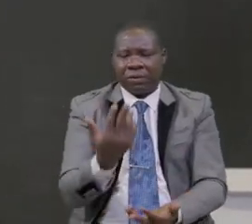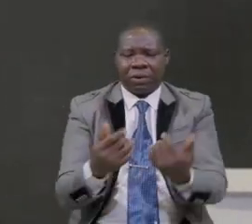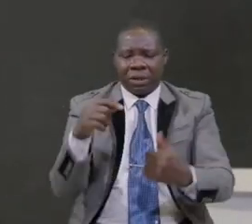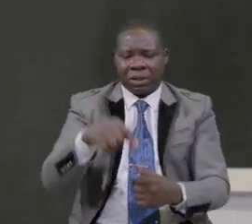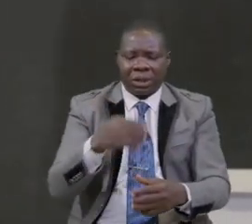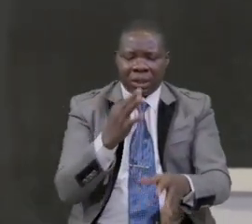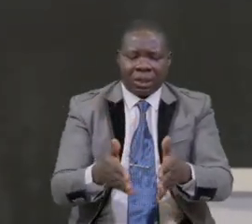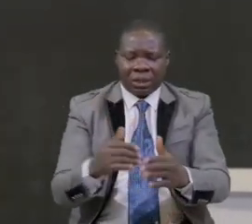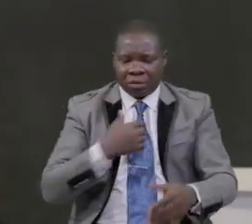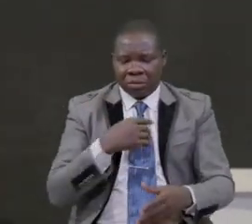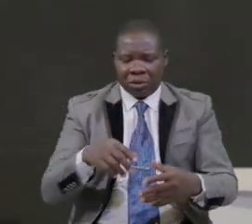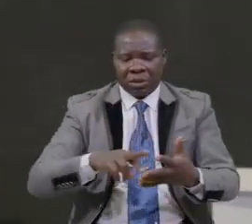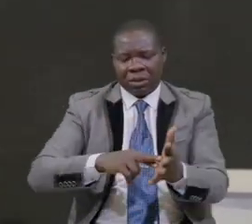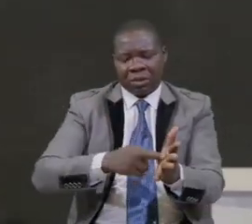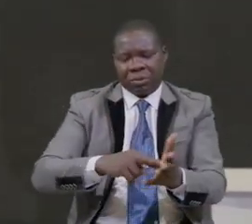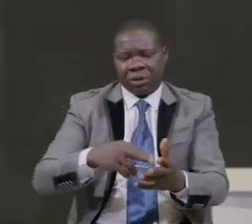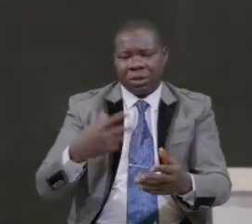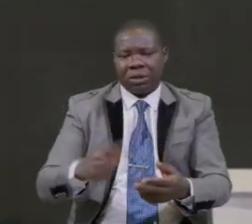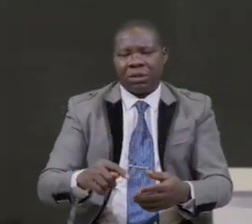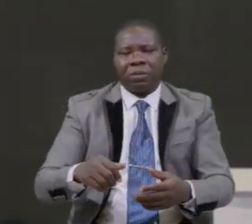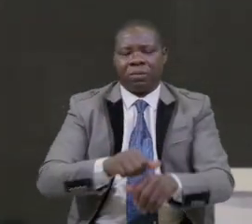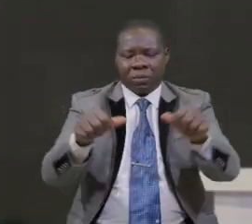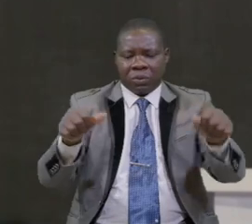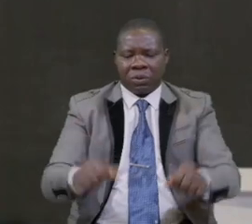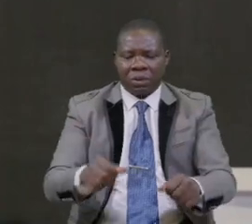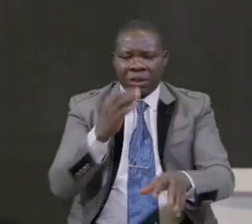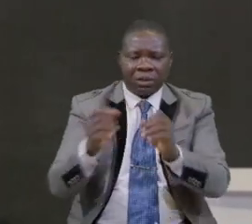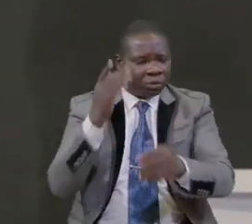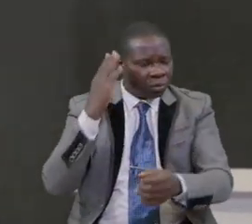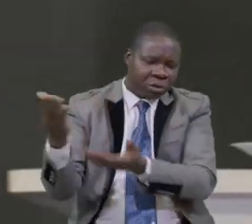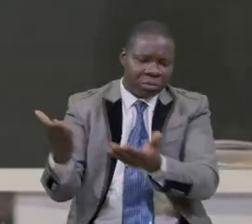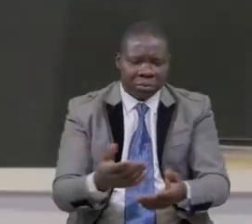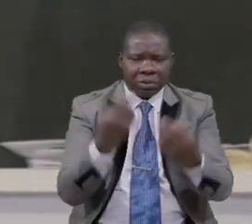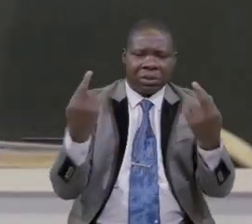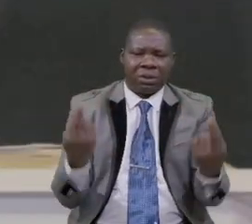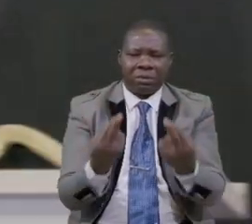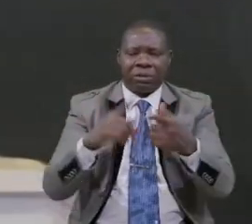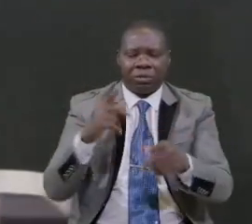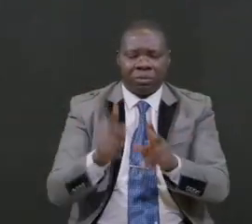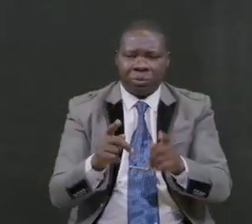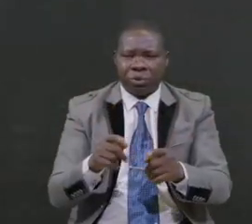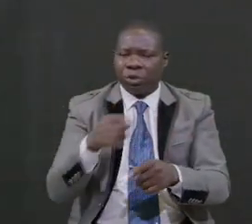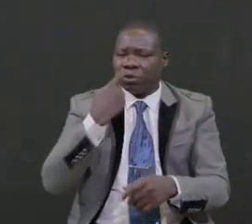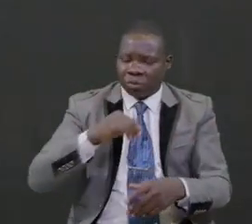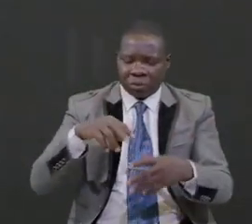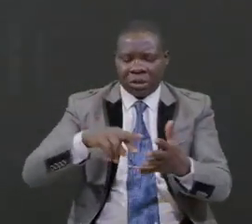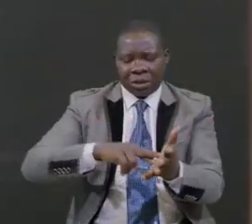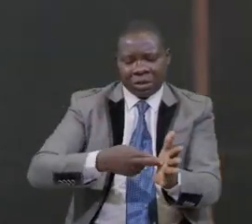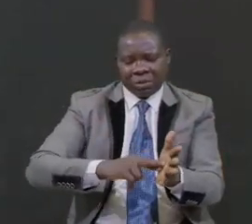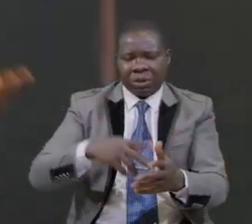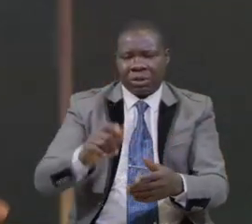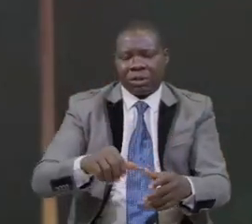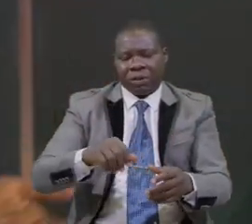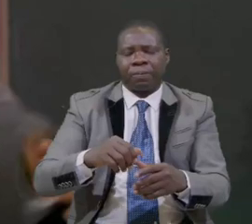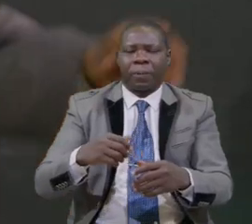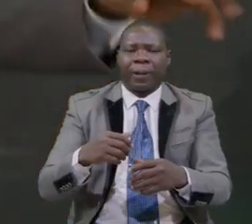veux apporter le réveil à un groupe de personnes, tu dois réparer l'autel. Les choses qui sont gâtées